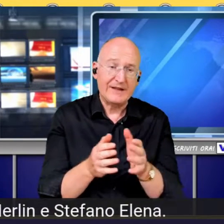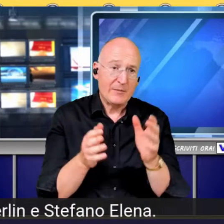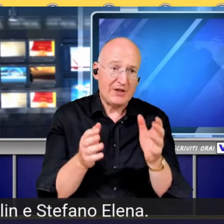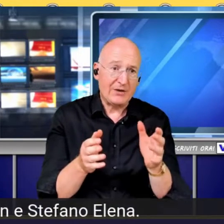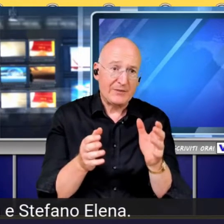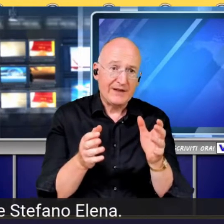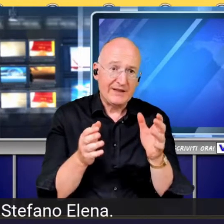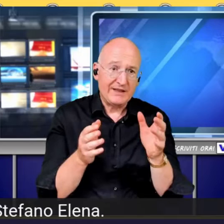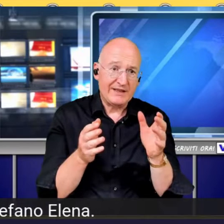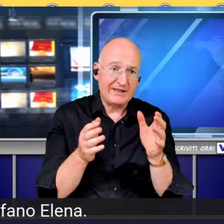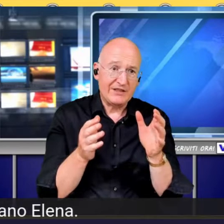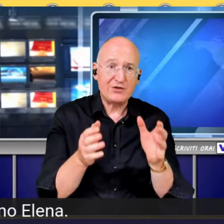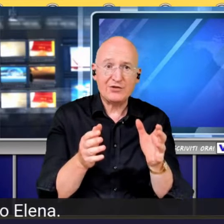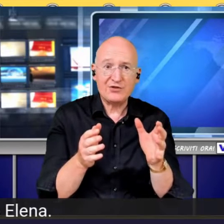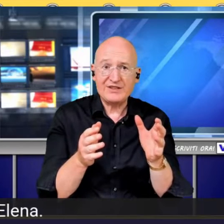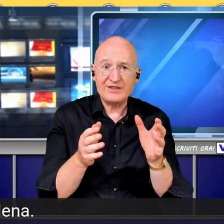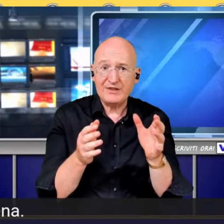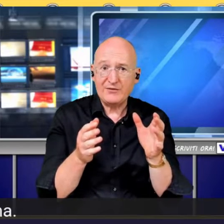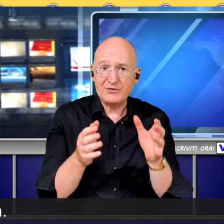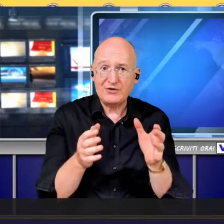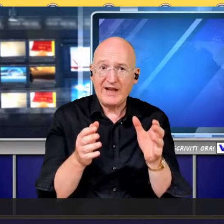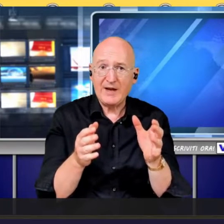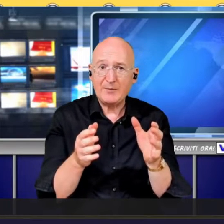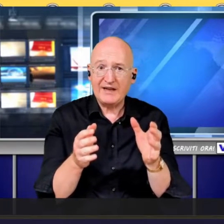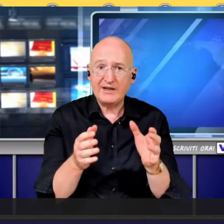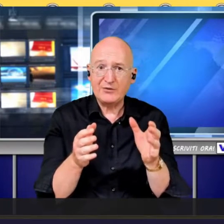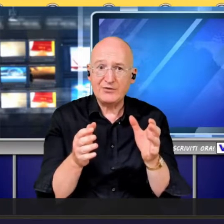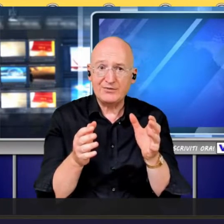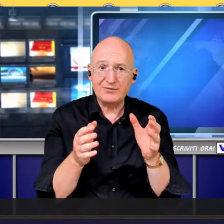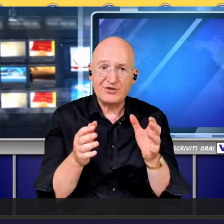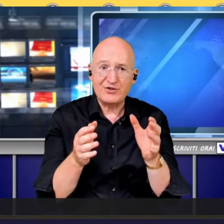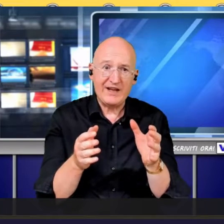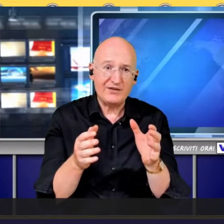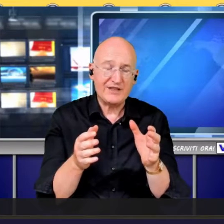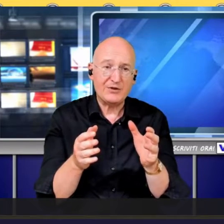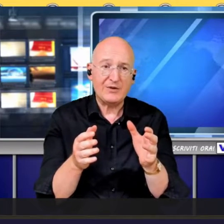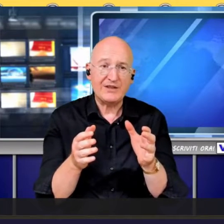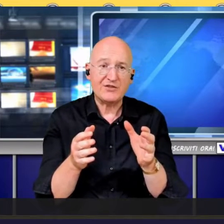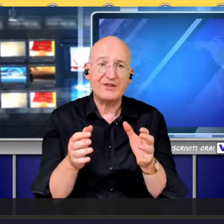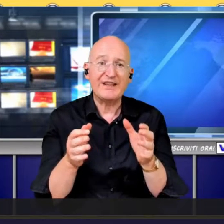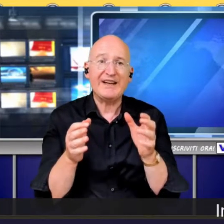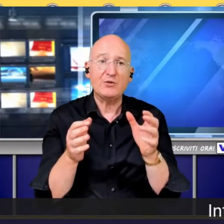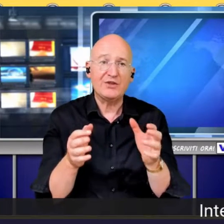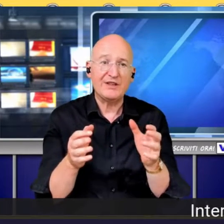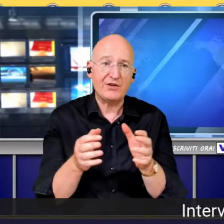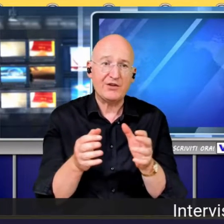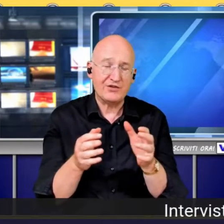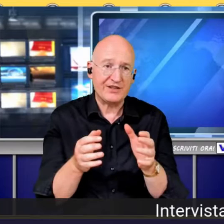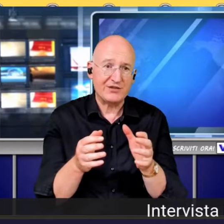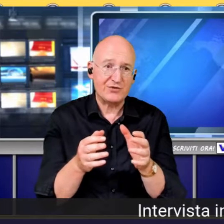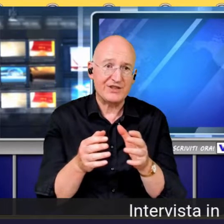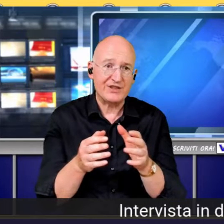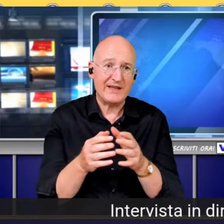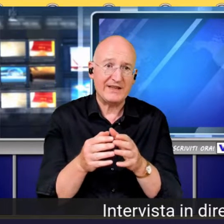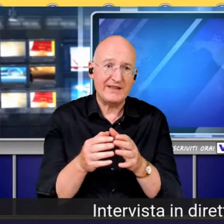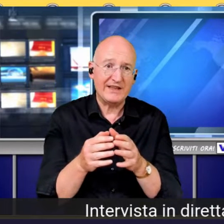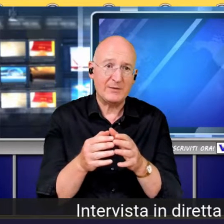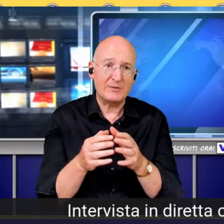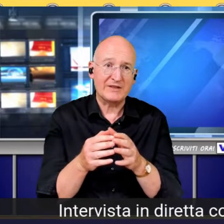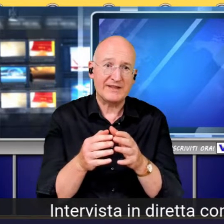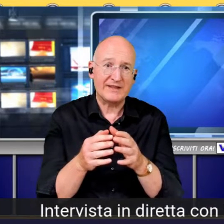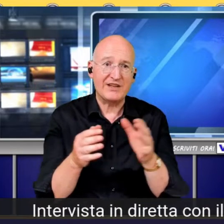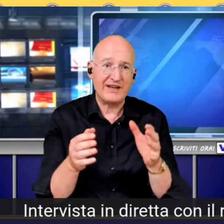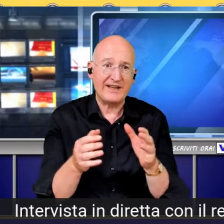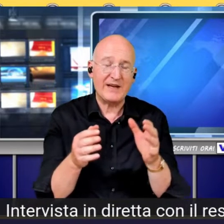produzione. Però il discorso, diciamo, della fusione apre anche uno scenario, diciamo, di quelle che sono le ricadute tecnologiche sul sistema